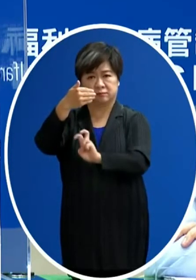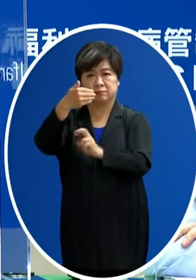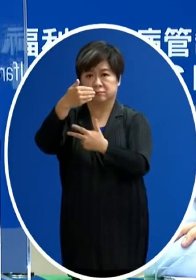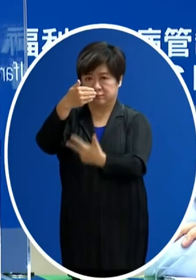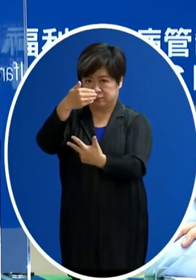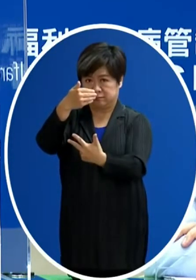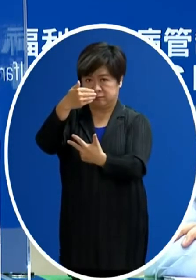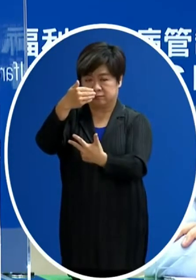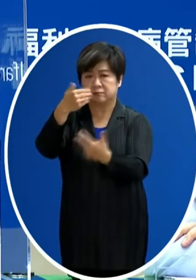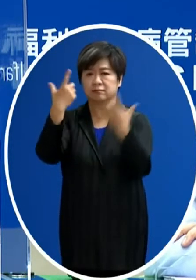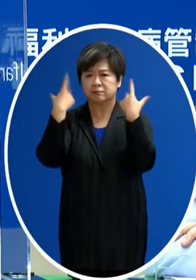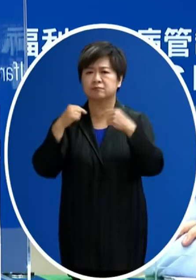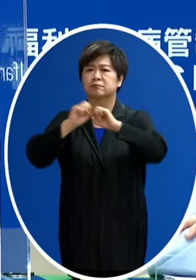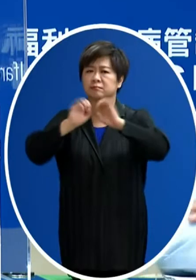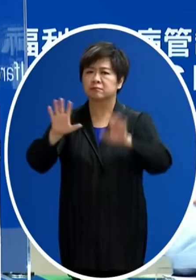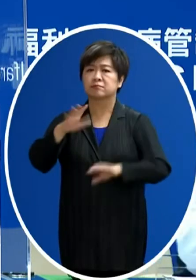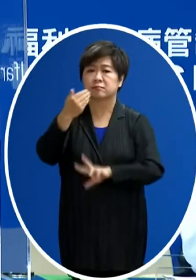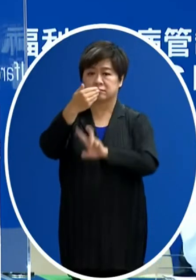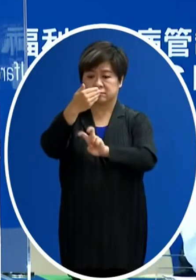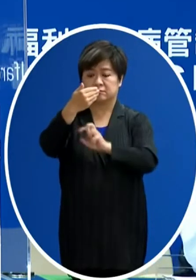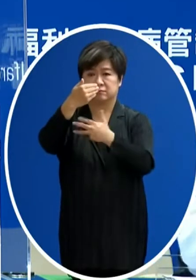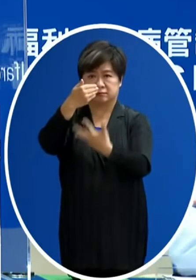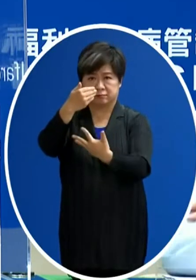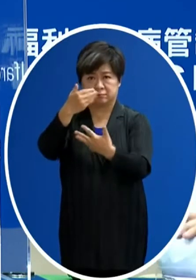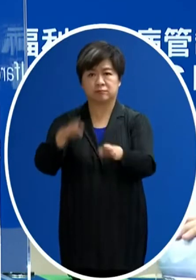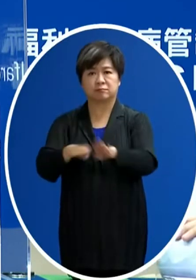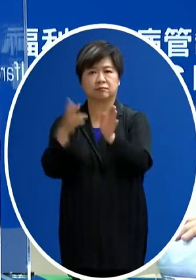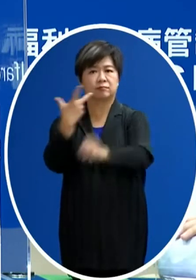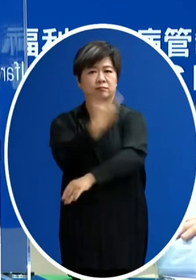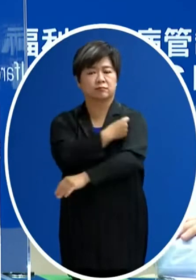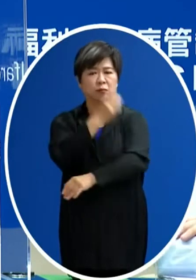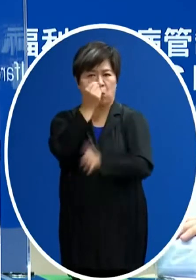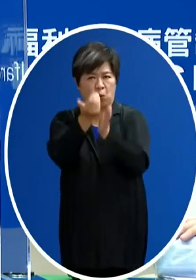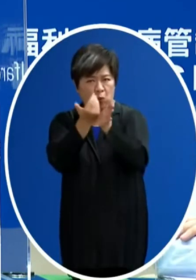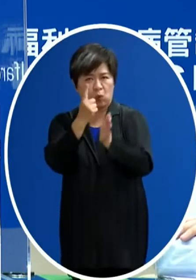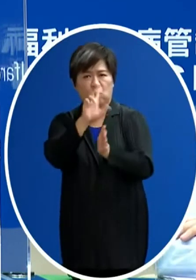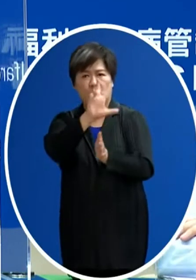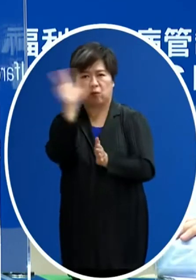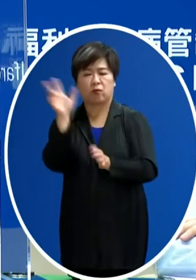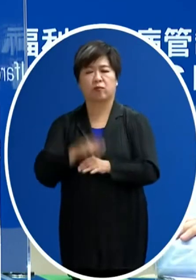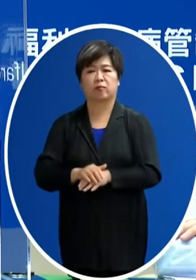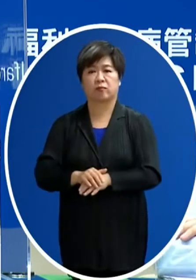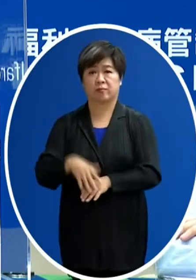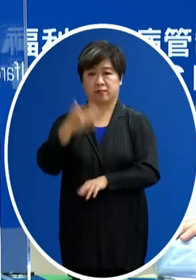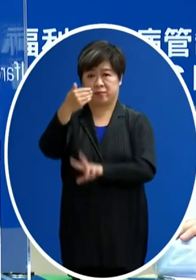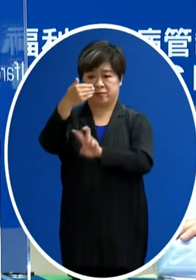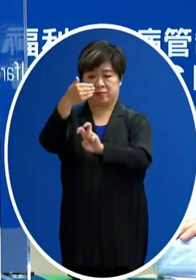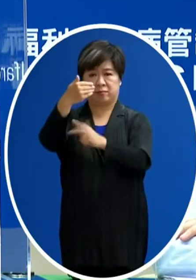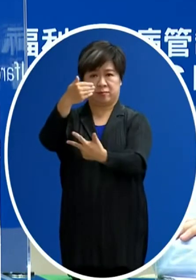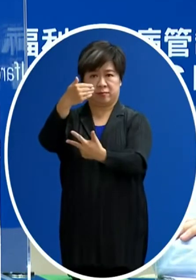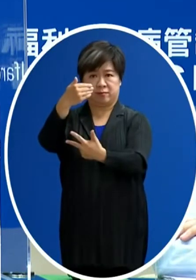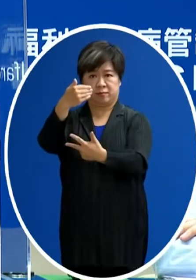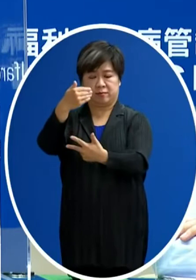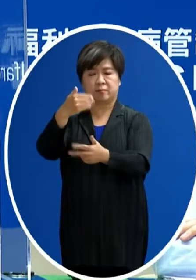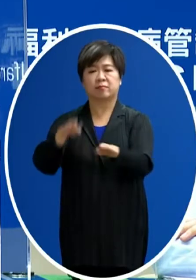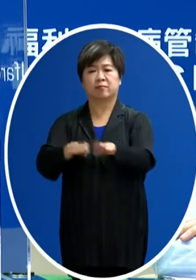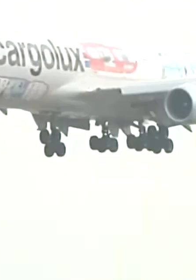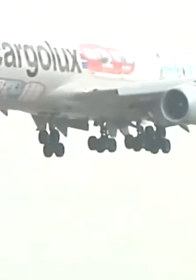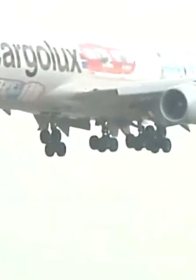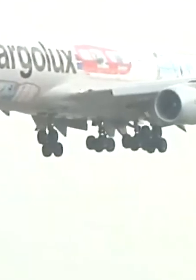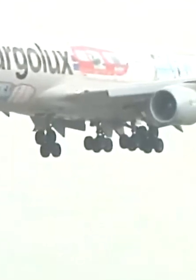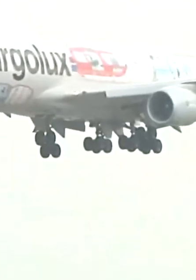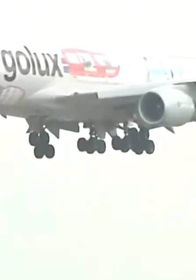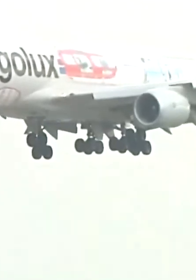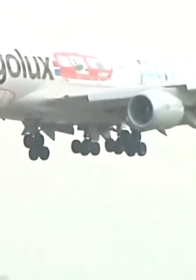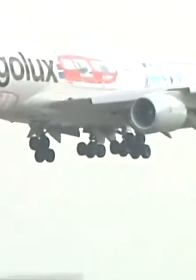9月27日，我们本来宣布的是9月28，那我们到9月27起就开始来施打哈。